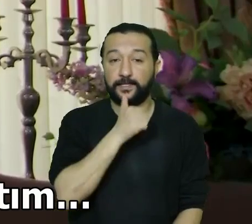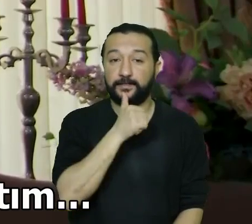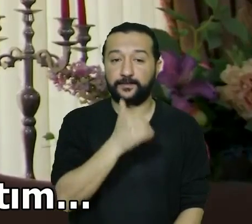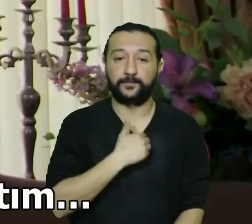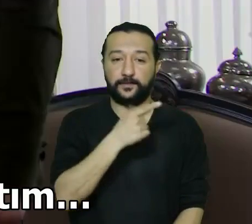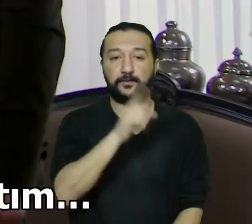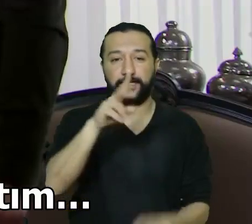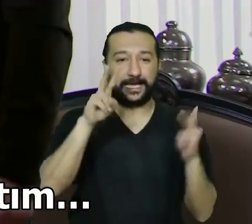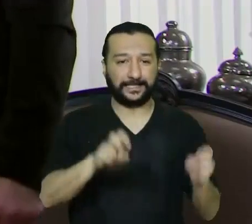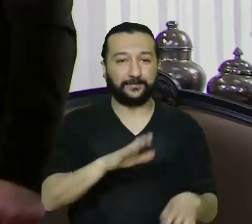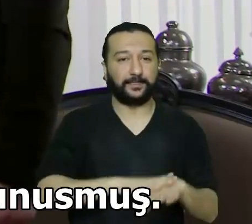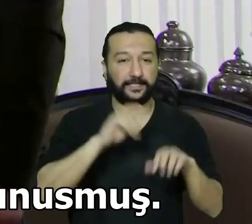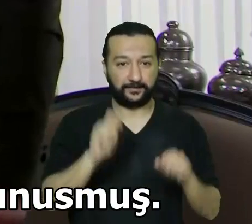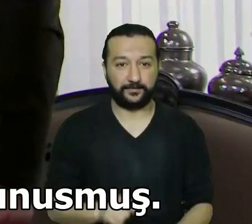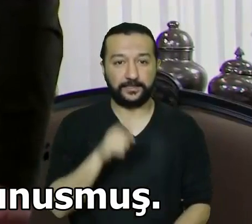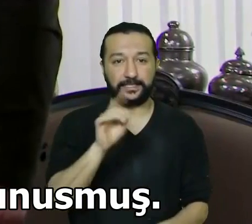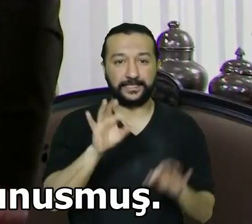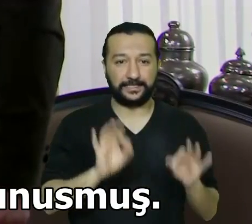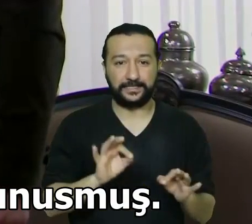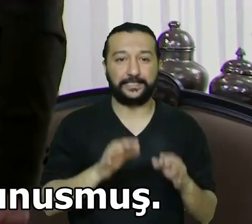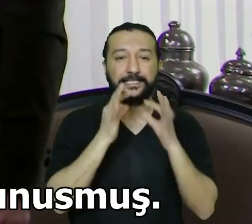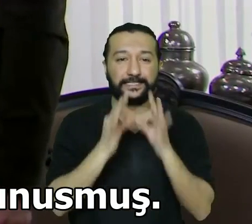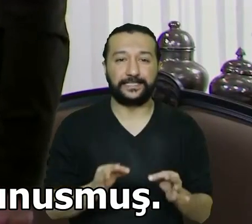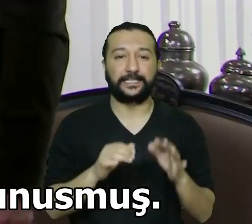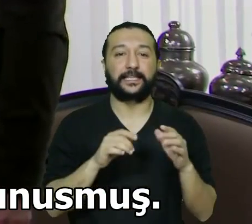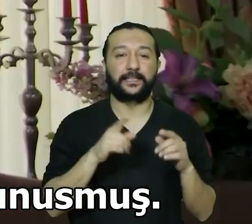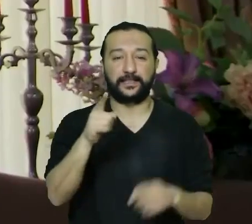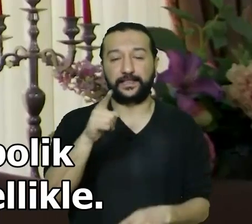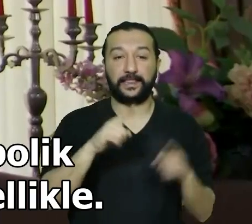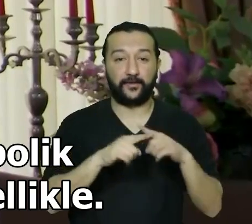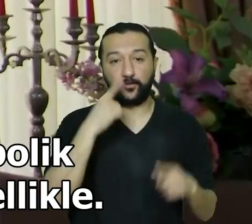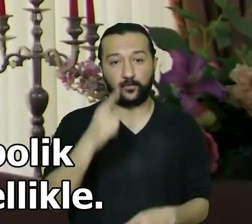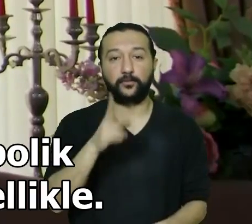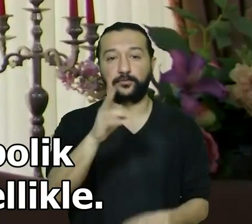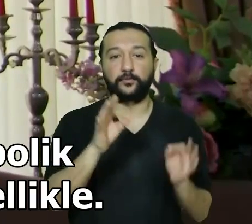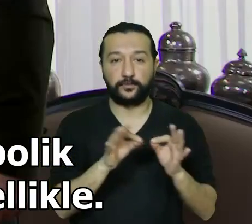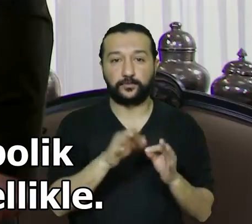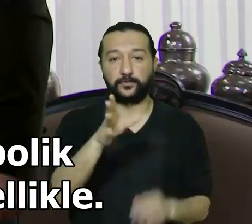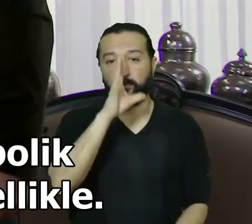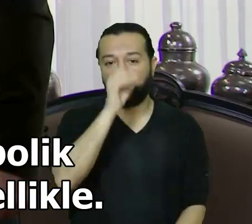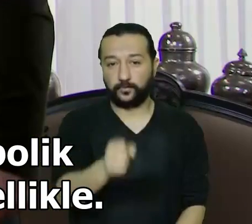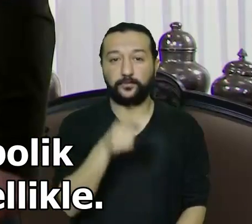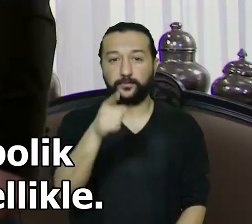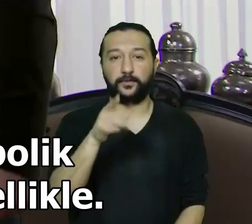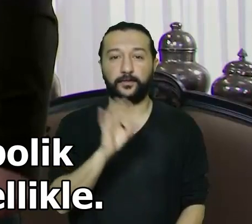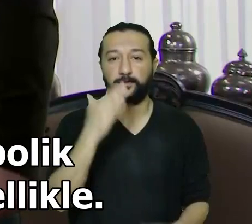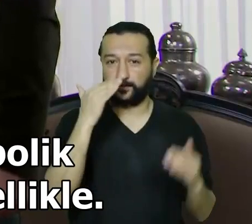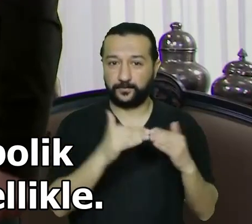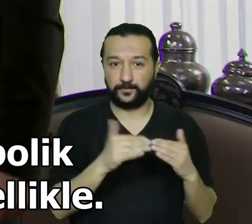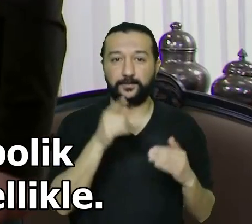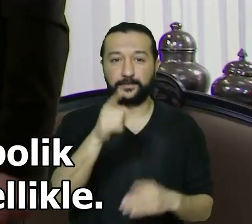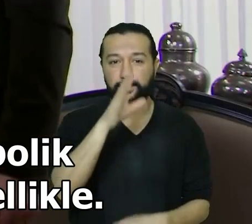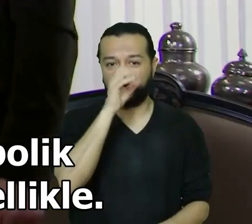Ben şöyle bir araştırma yaptım. Çin takvimine göre burcunuz Yunus'muş. Ben de gittim özellikle sembolik böyle bir